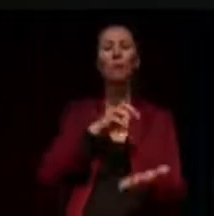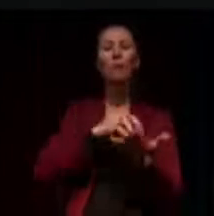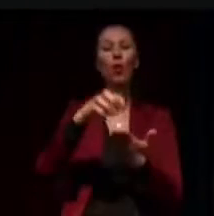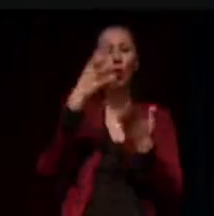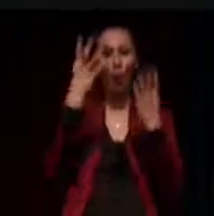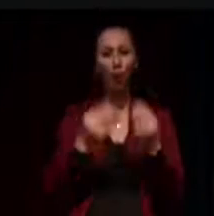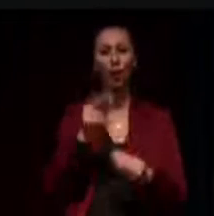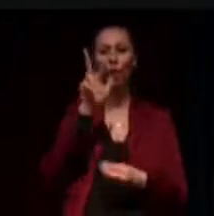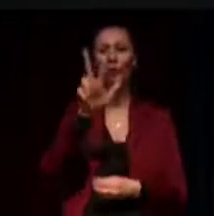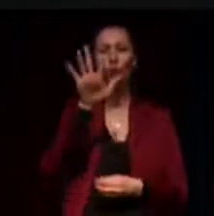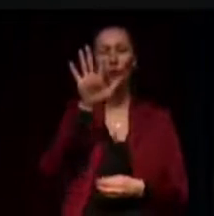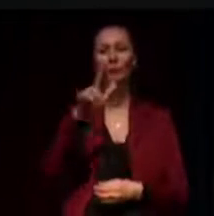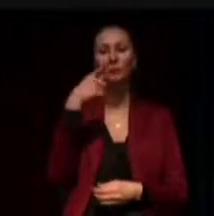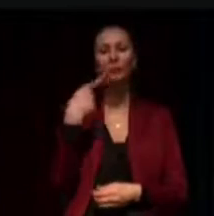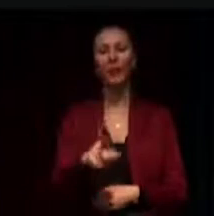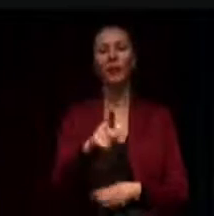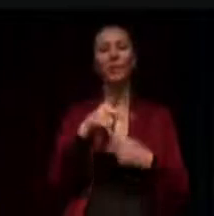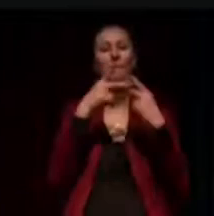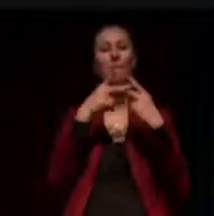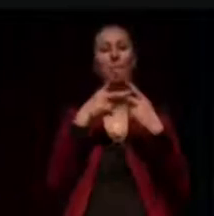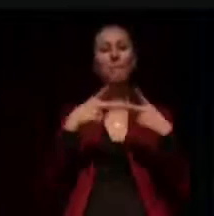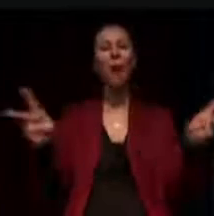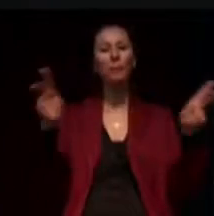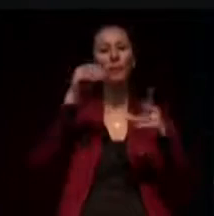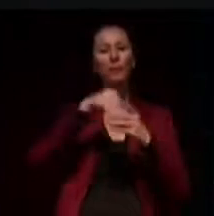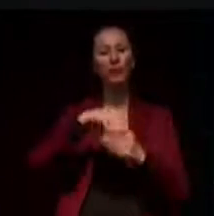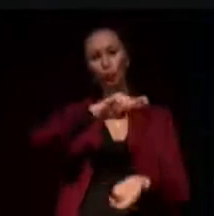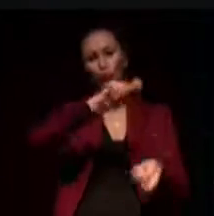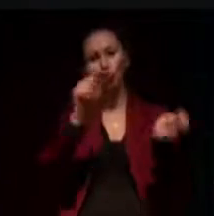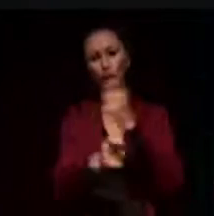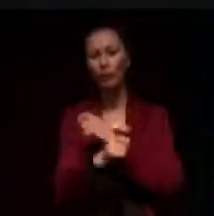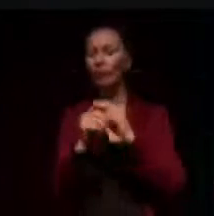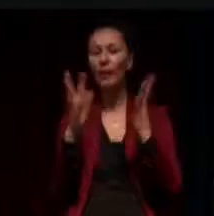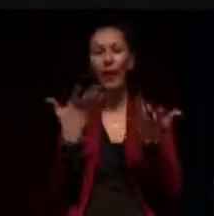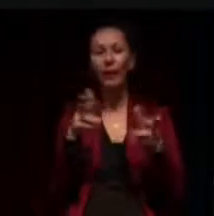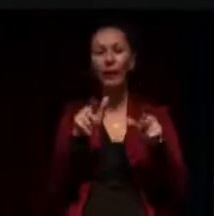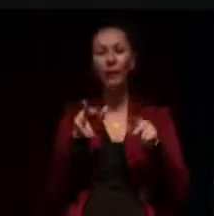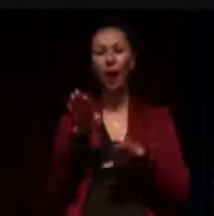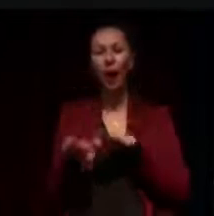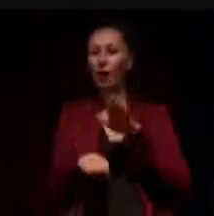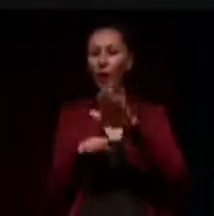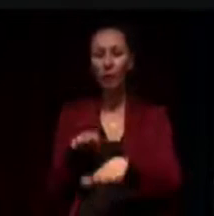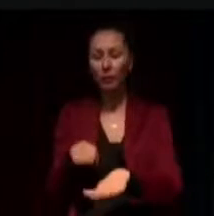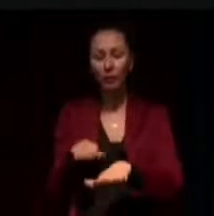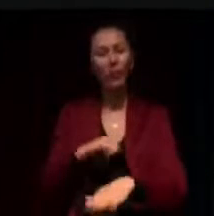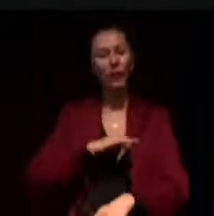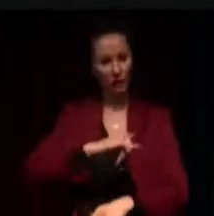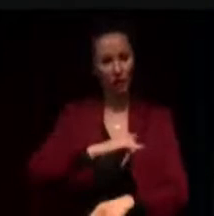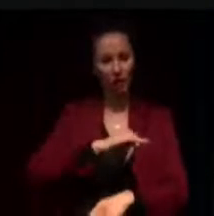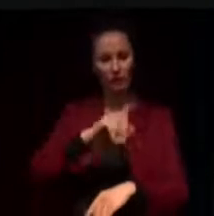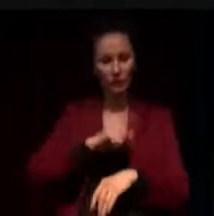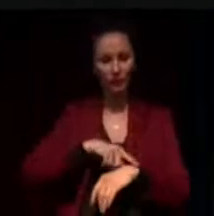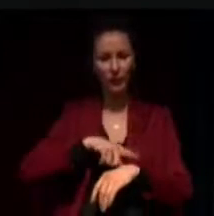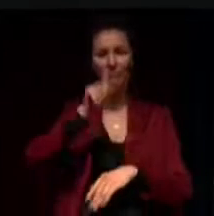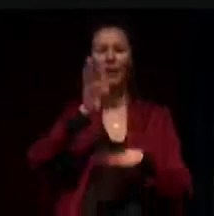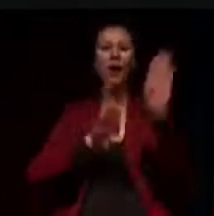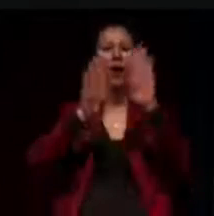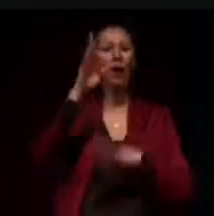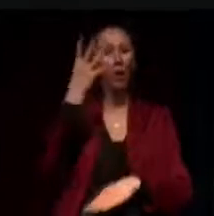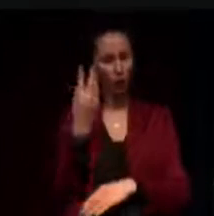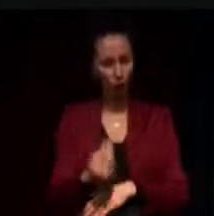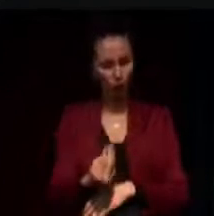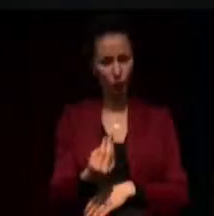olan 35 bin bağımsız bölümün dönüşümüyle ilgili ne gibi adımlar atılmış? Yakın zamanda bir ihale